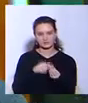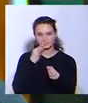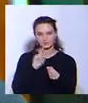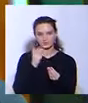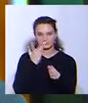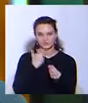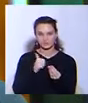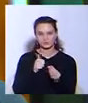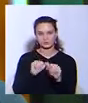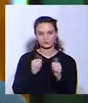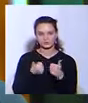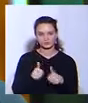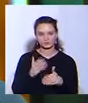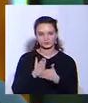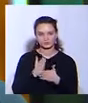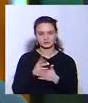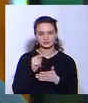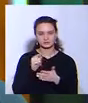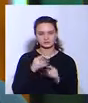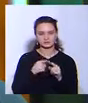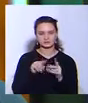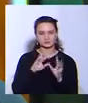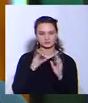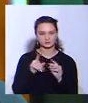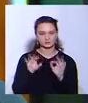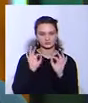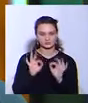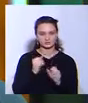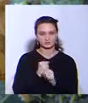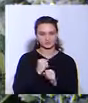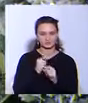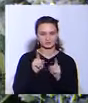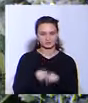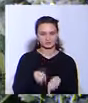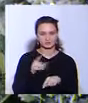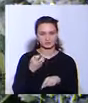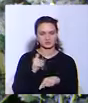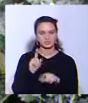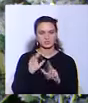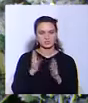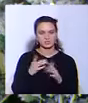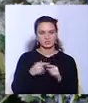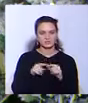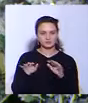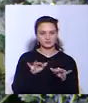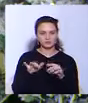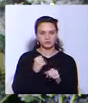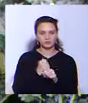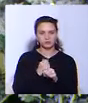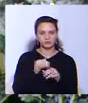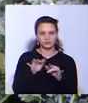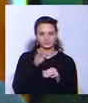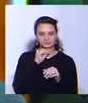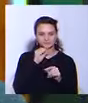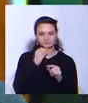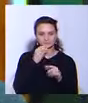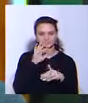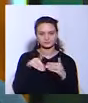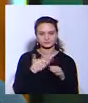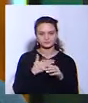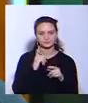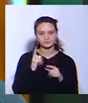რა ფერია, როგორი ფორმის არის. დათო თქვენ აბსოლუტურად ზუსტად და სწორად აკეთებთ ამას. კიდევ რა ხდება ხოლმე მუშაობის პროცესში? შემდეგ არის რომ